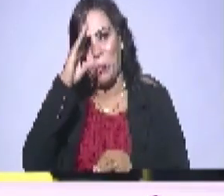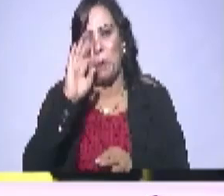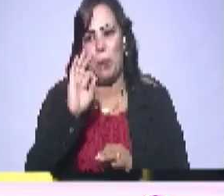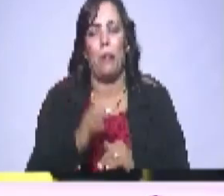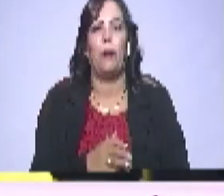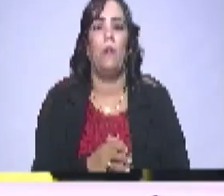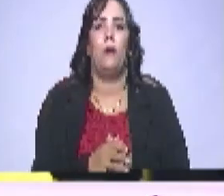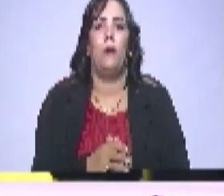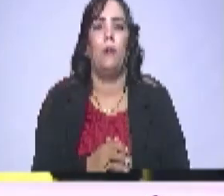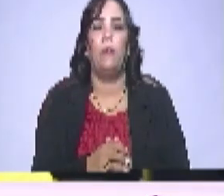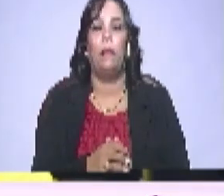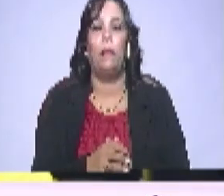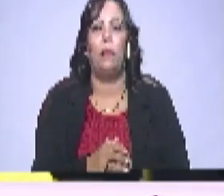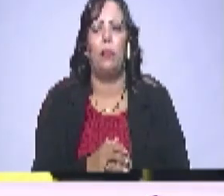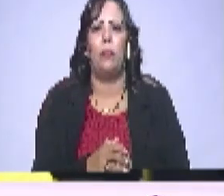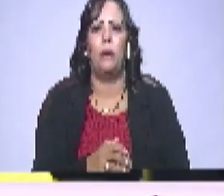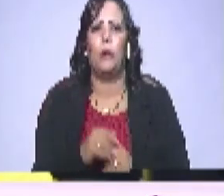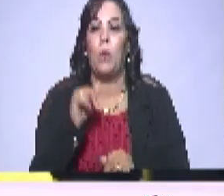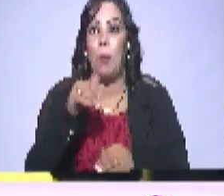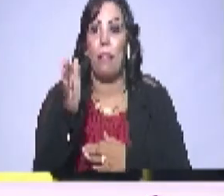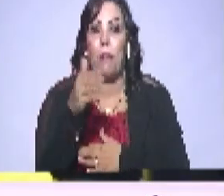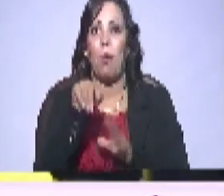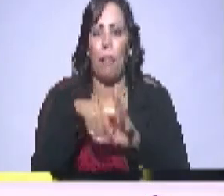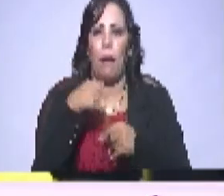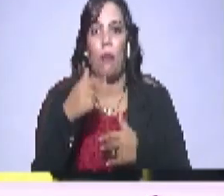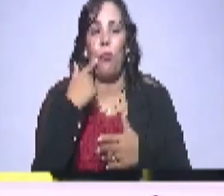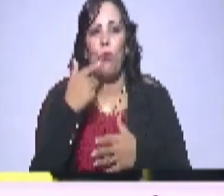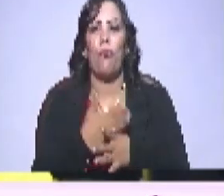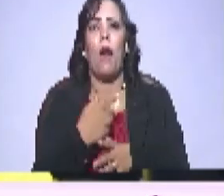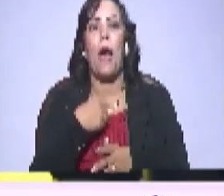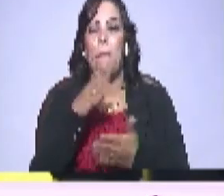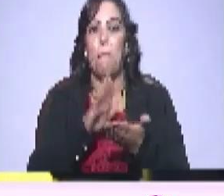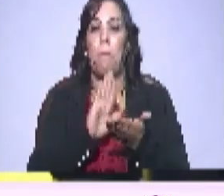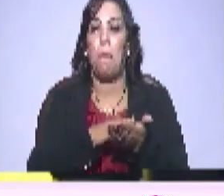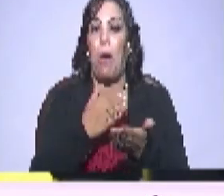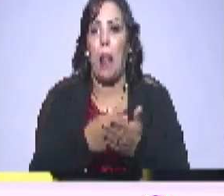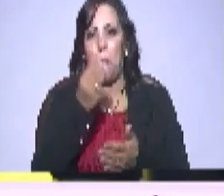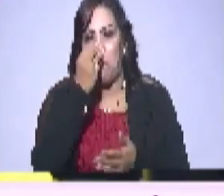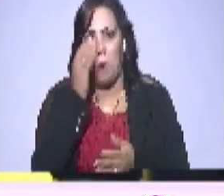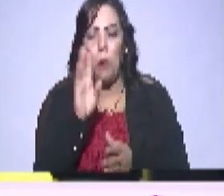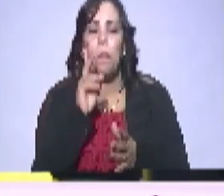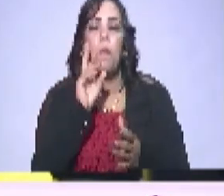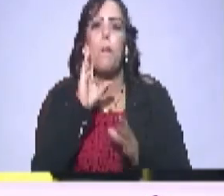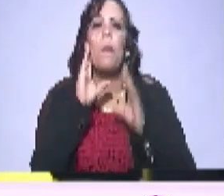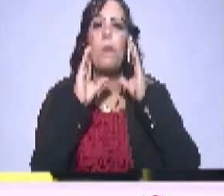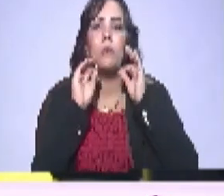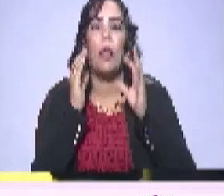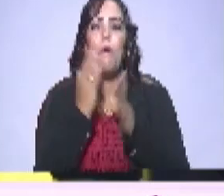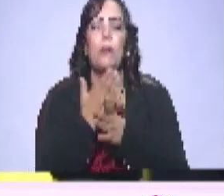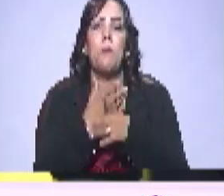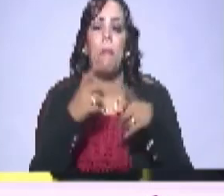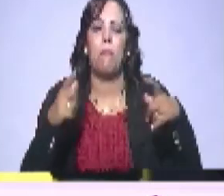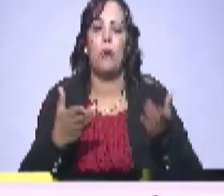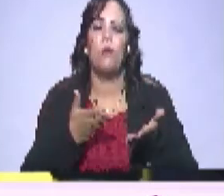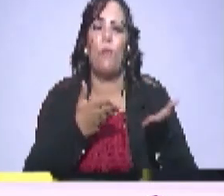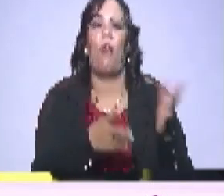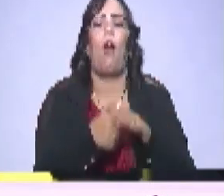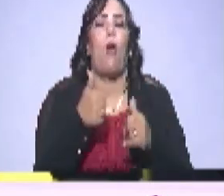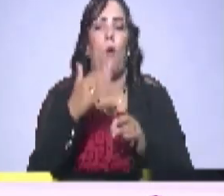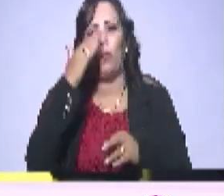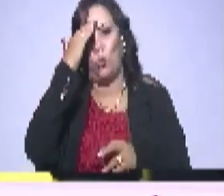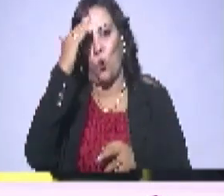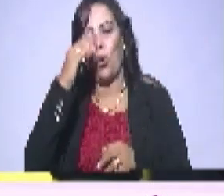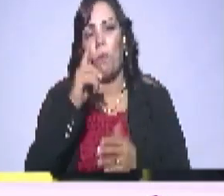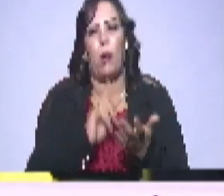خيرك. بالنسبه للسمك النهارده جميل برضو، وانا برضو ما بحبش المقلي، واتبسطت قوي بالصينيه اللي حضرتك عملتها. ربنا يخليكي، ربنا